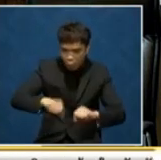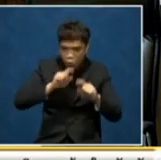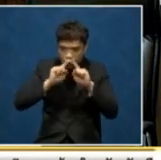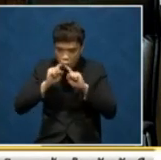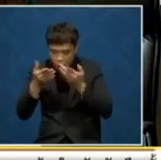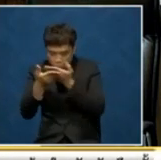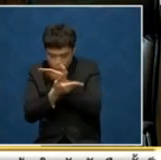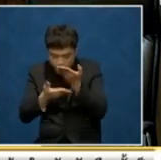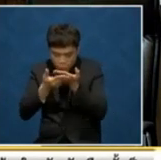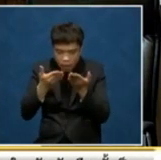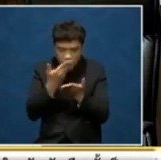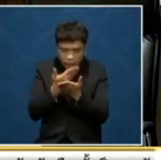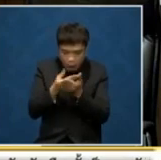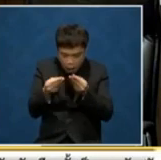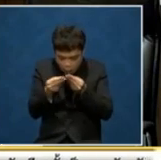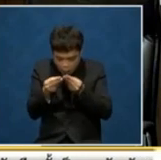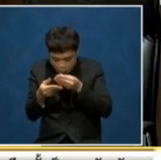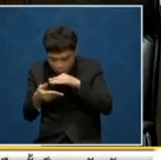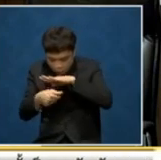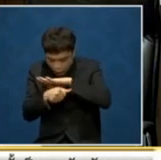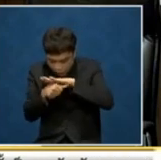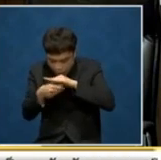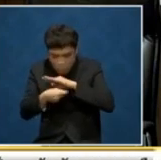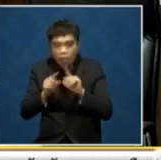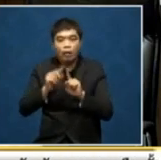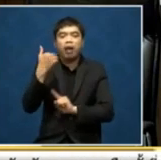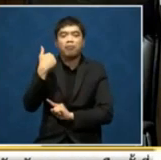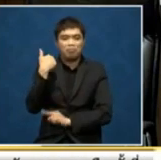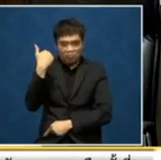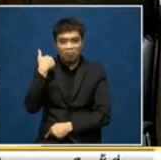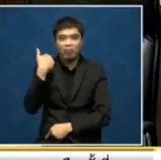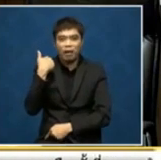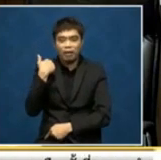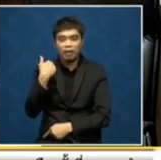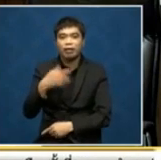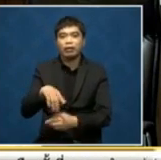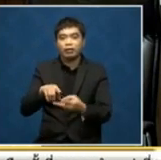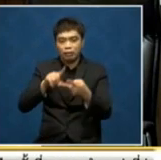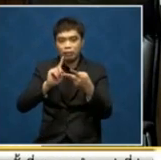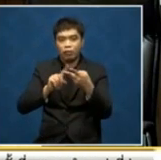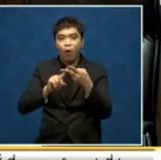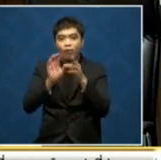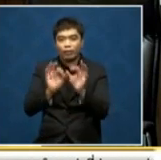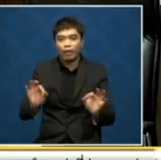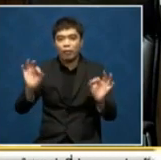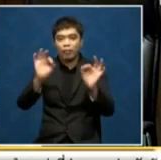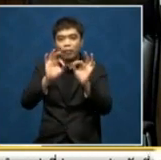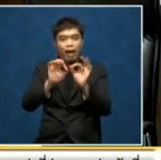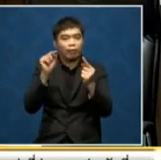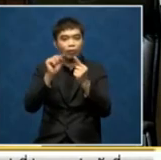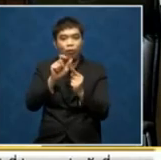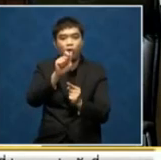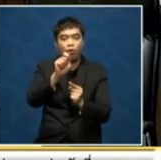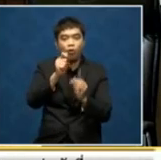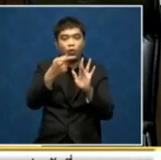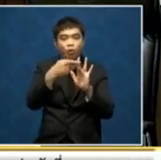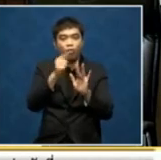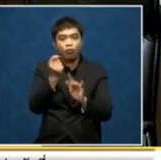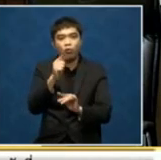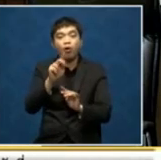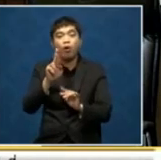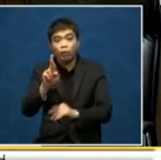จะผู้ว่าการนะครับแล้วก็ที่สำคัญก็คือในเรื่องของการอุทธรณ์นะนี่เป็นๆหาปัญหาอย่างยิ่งขององค์กรปกครอง